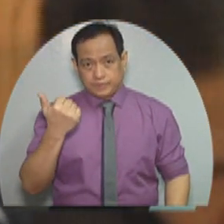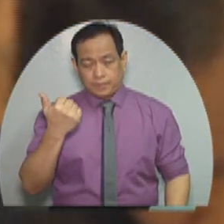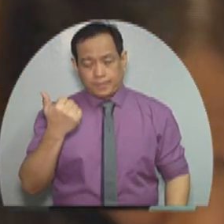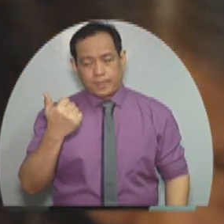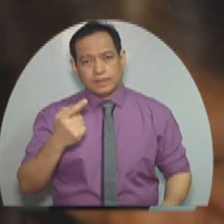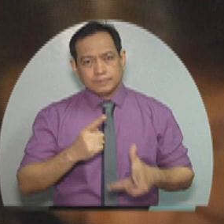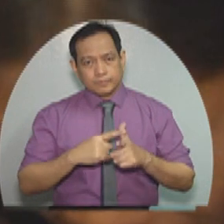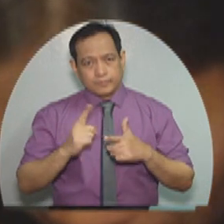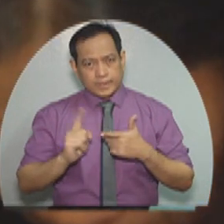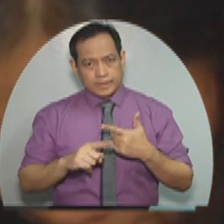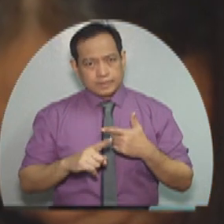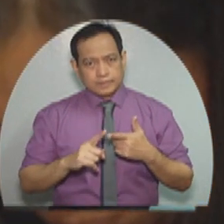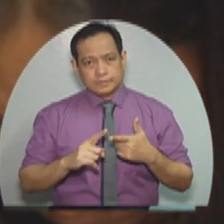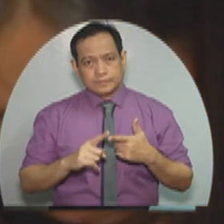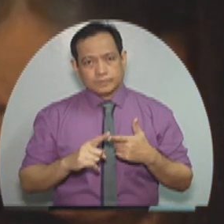2015. Tapos nung